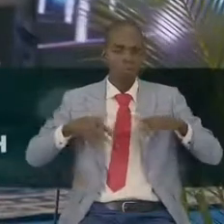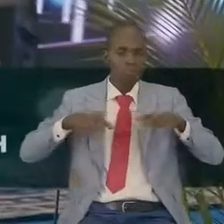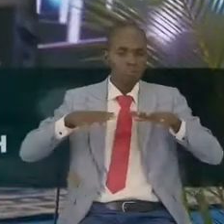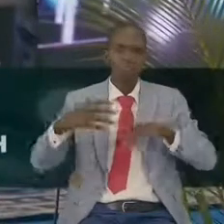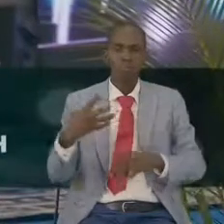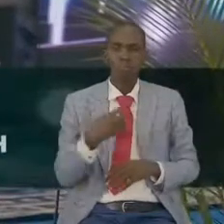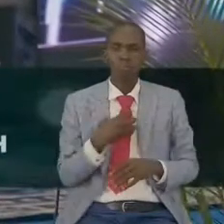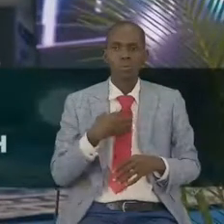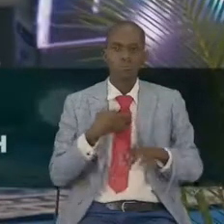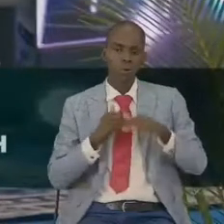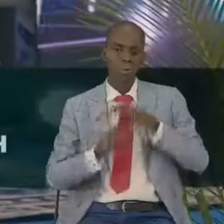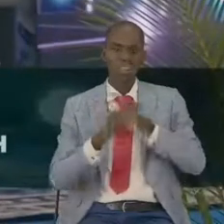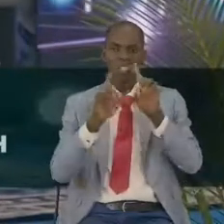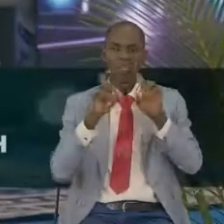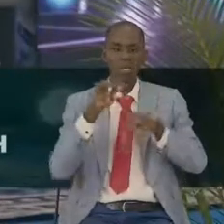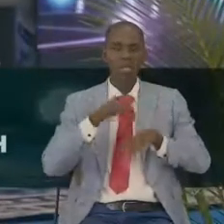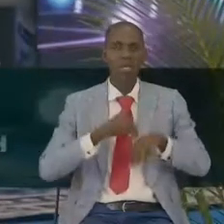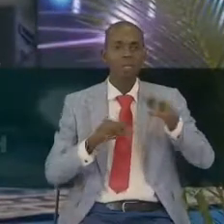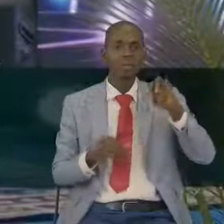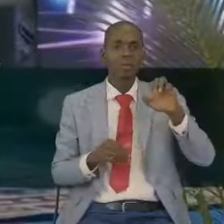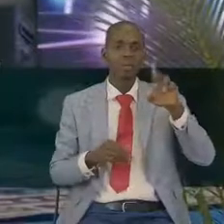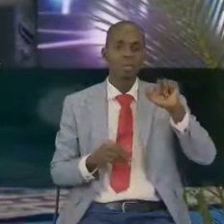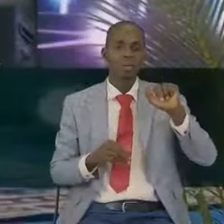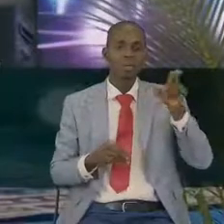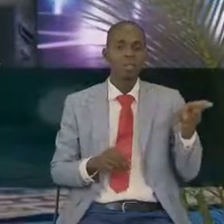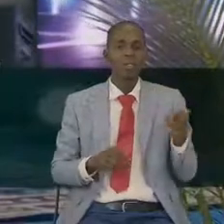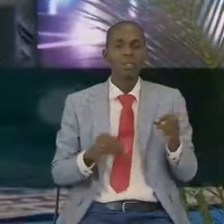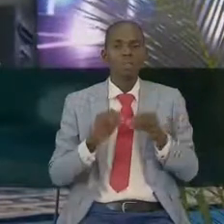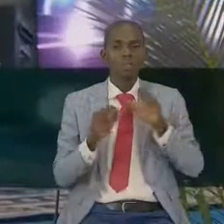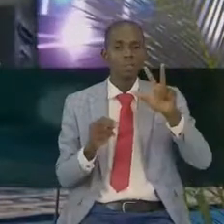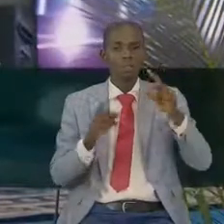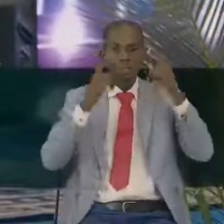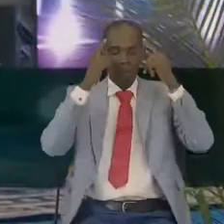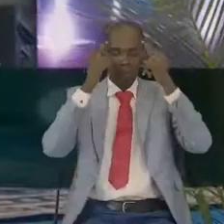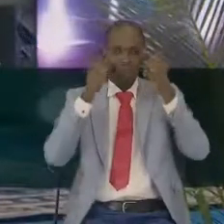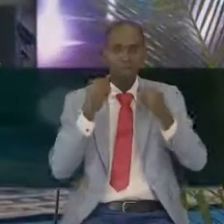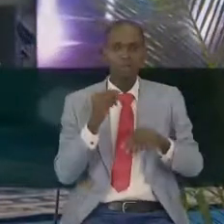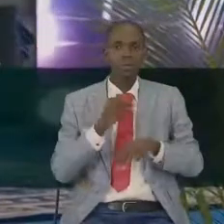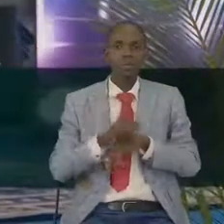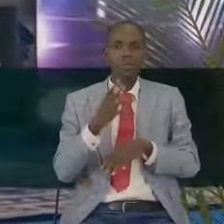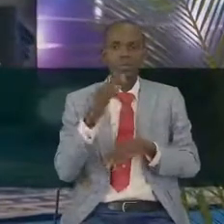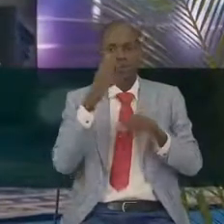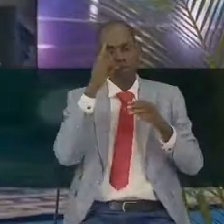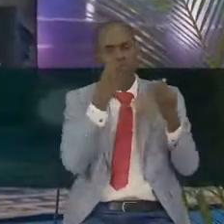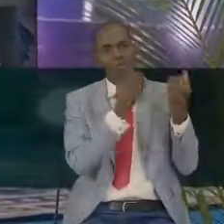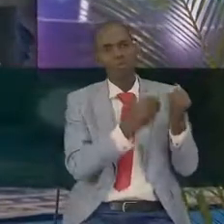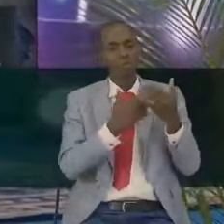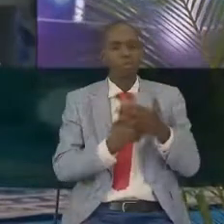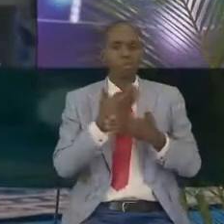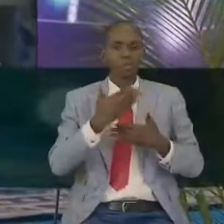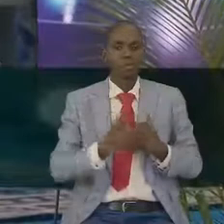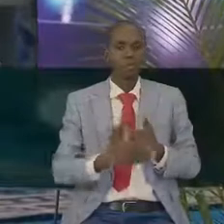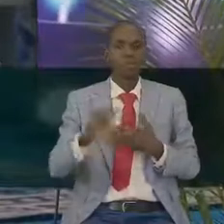de Mara. Troisième élément, le ministère de confiance de Moïse au-delà de